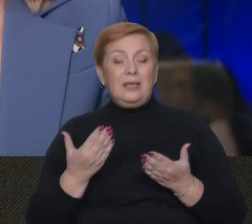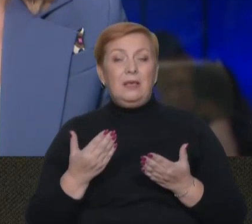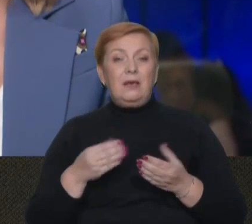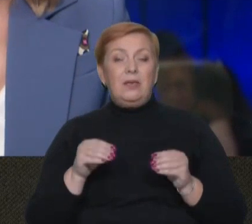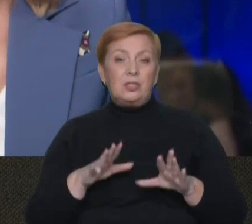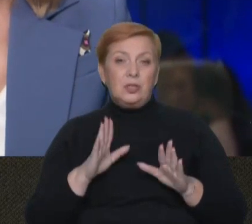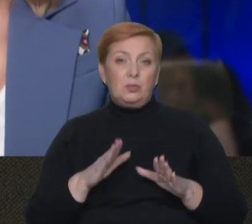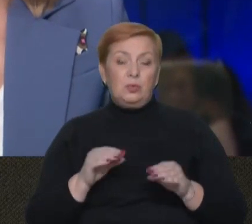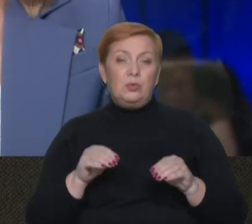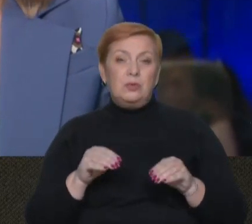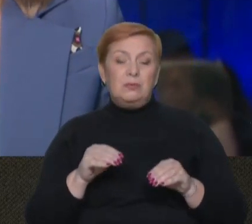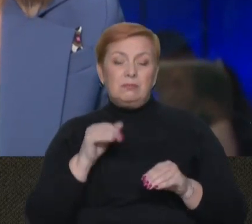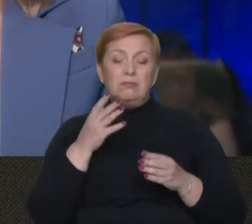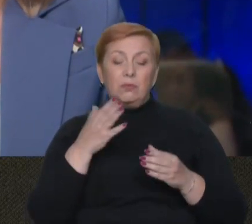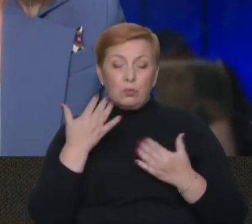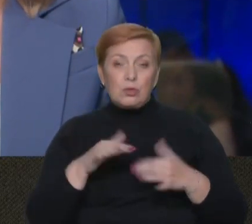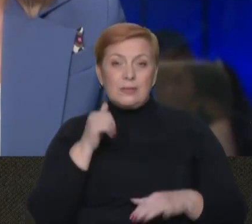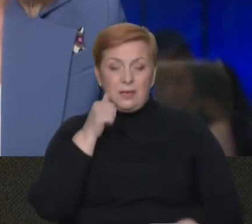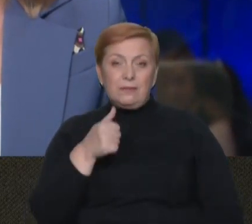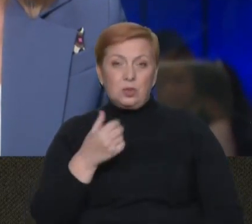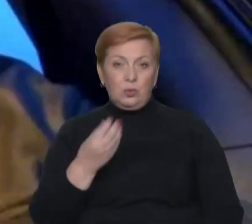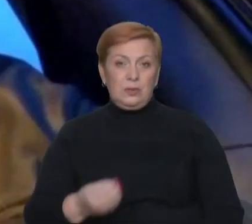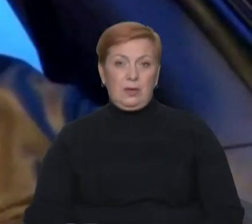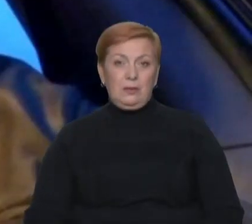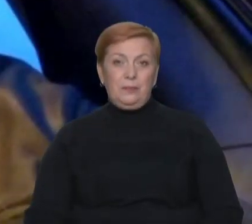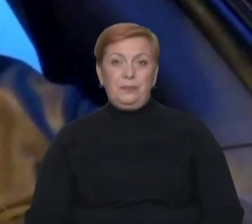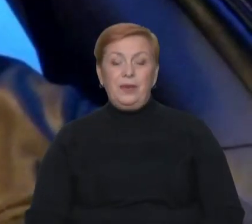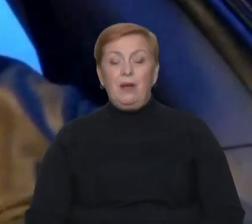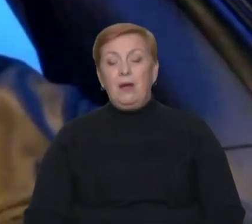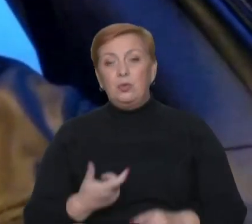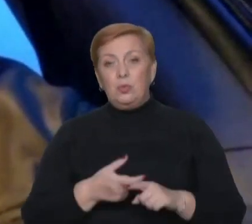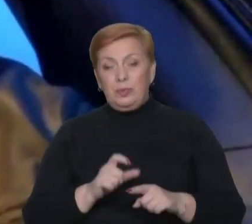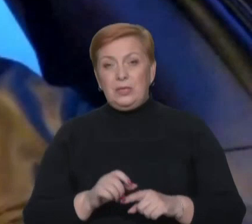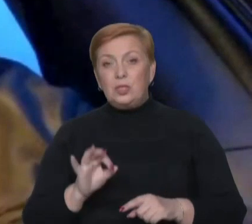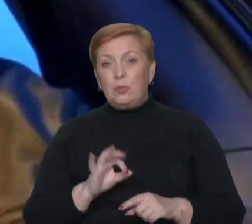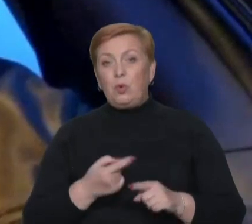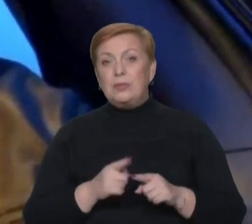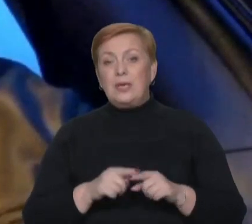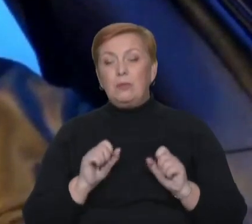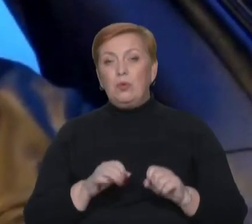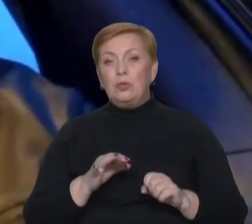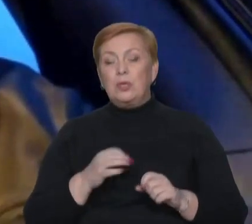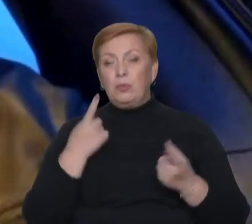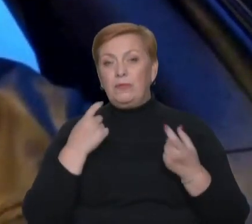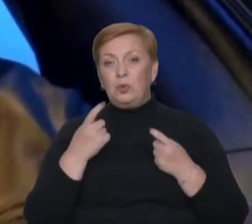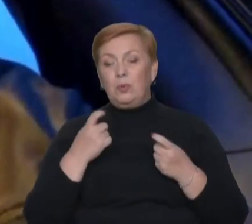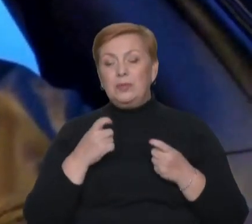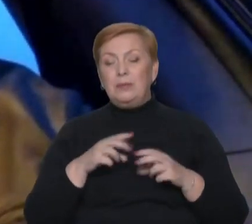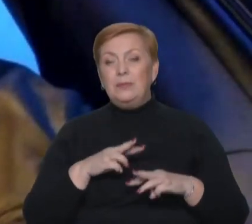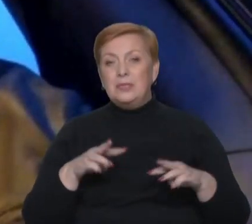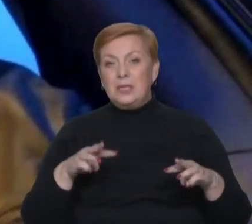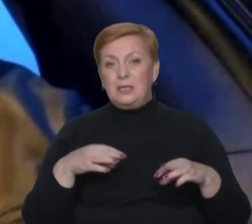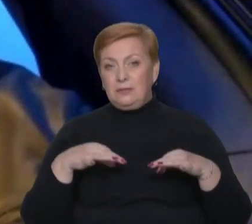завтрашнього дня Ну більше це може повідомити міннфраструктури який веде перемовини з з